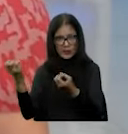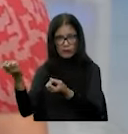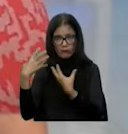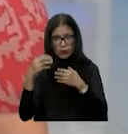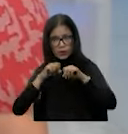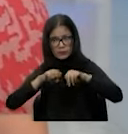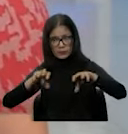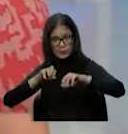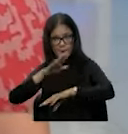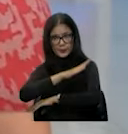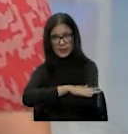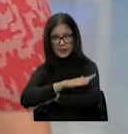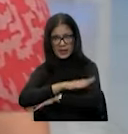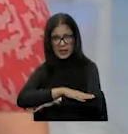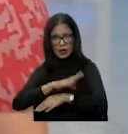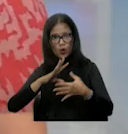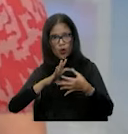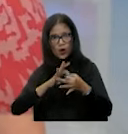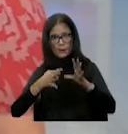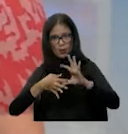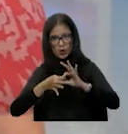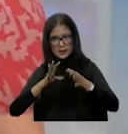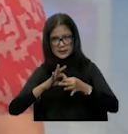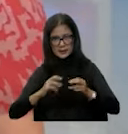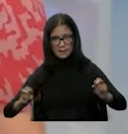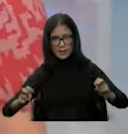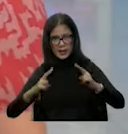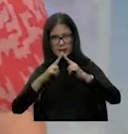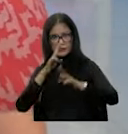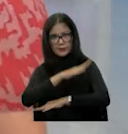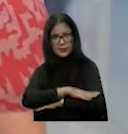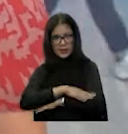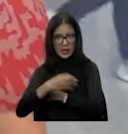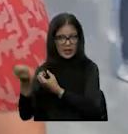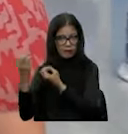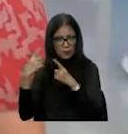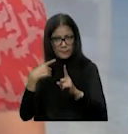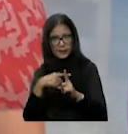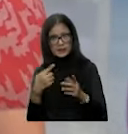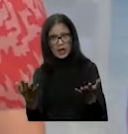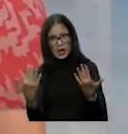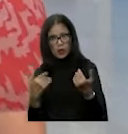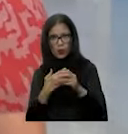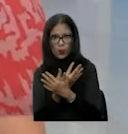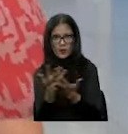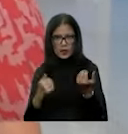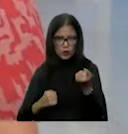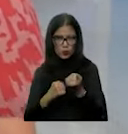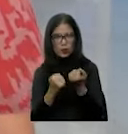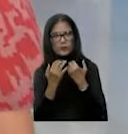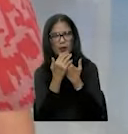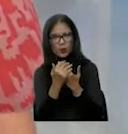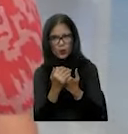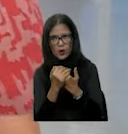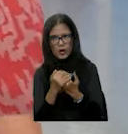berita-berita yang terkini dan juga kita ajak masyarakat untuk mendukung mendoakan di semua